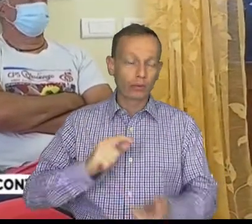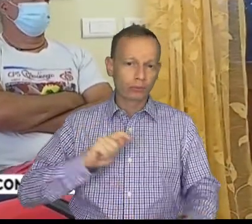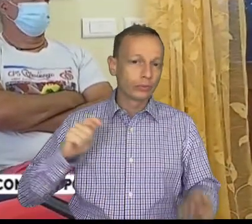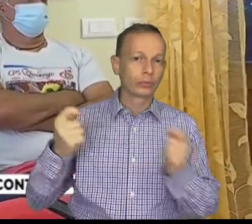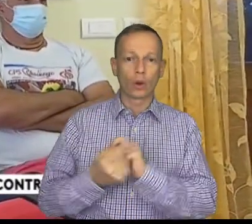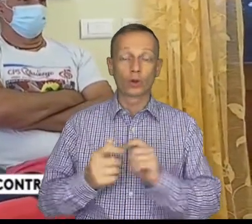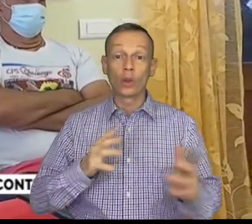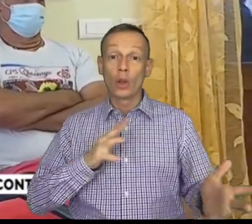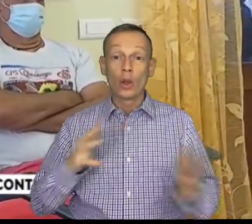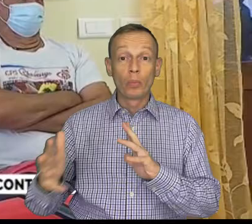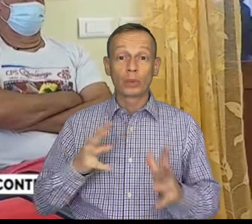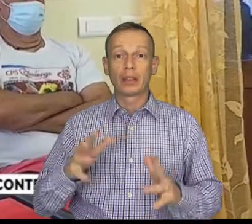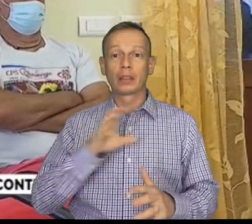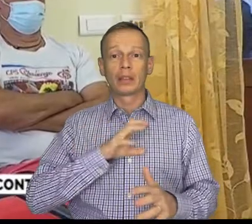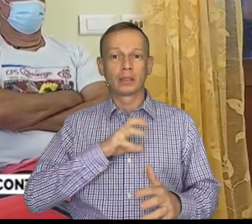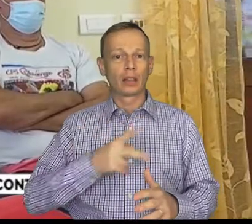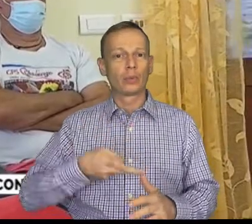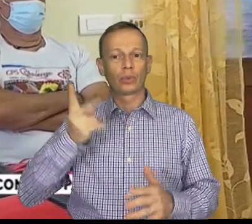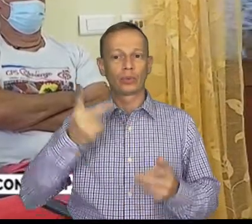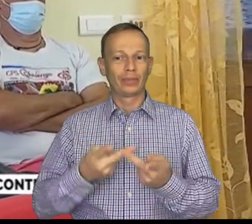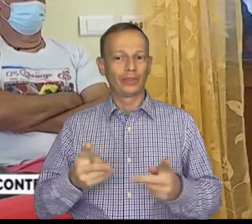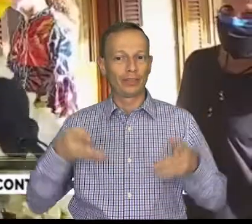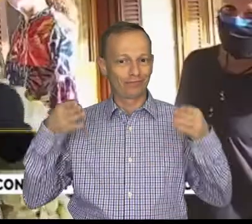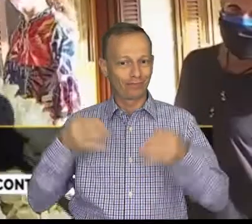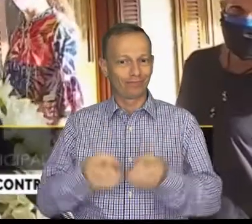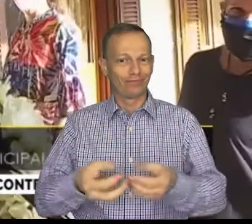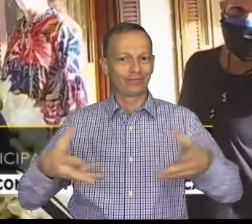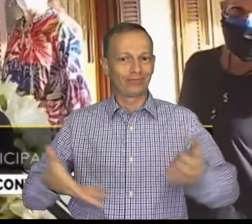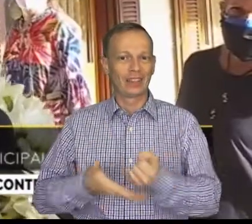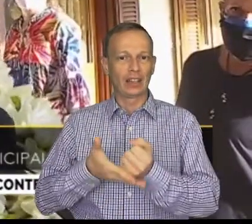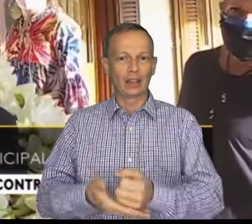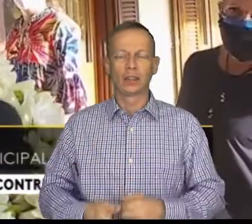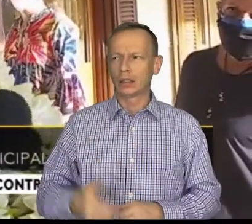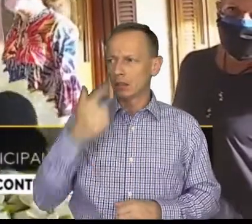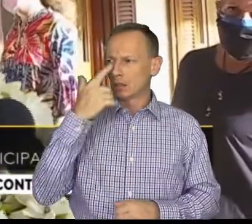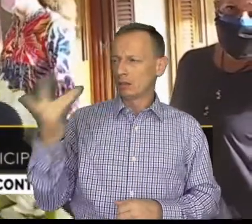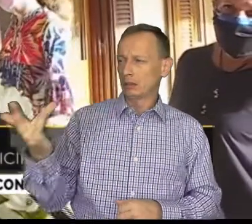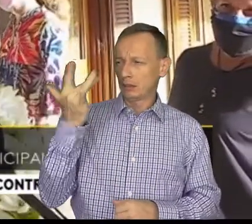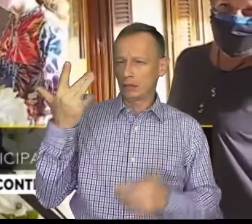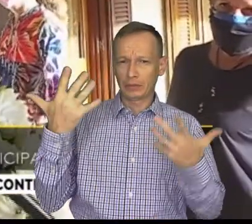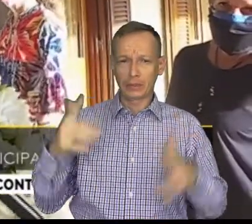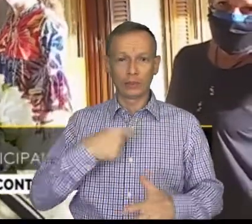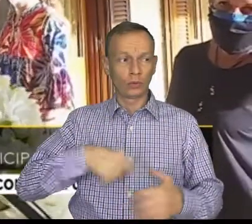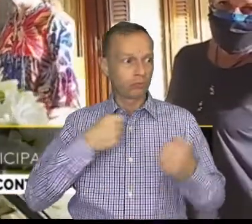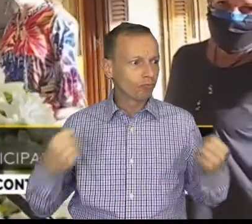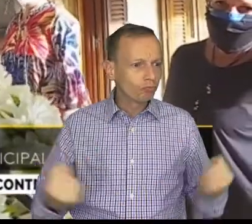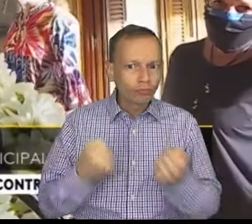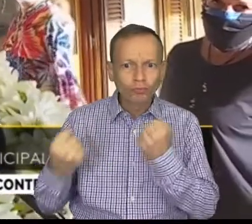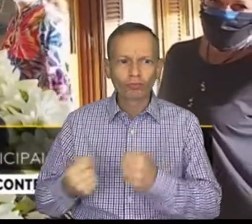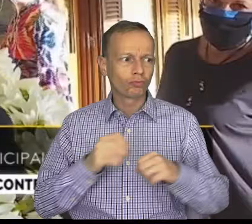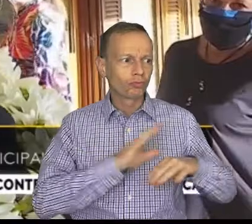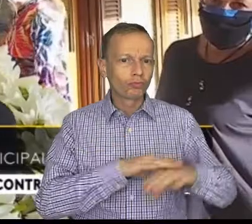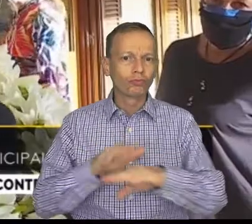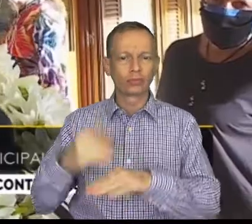s'orienter vers à développer cette commune avec la population. C'est une trahison. Nous avons fait campagne. D'autant